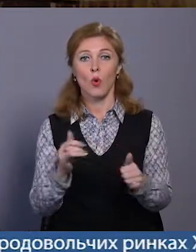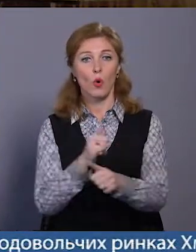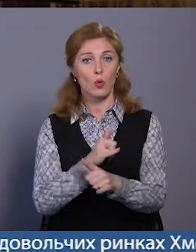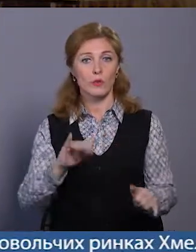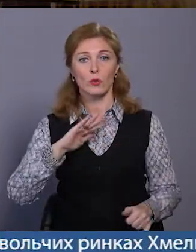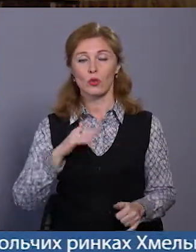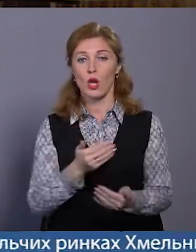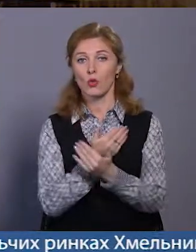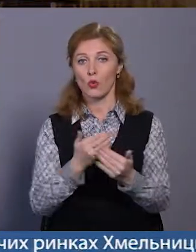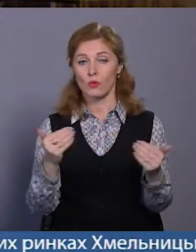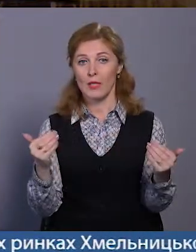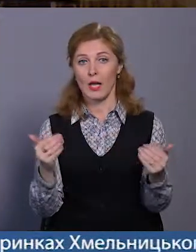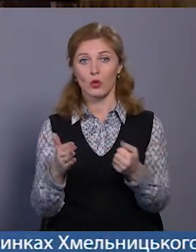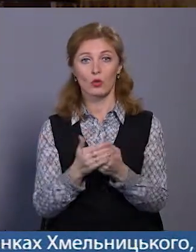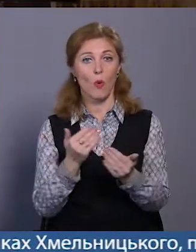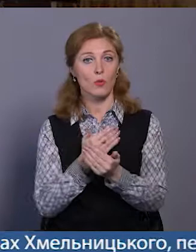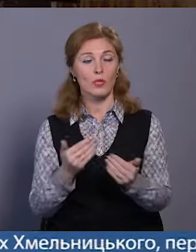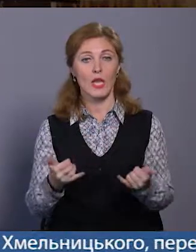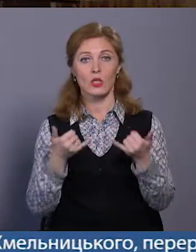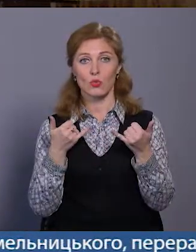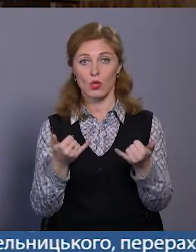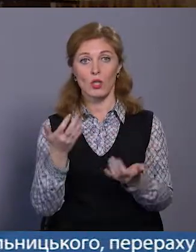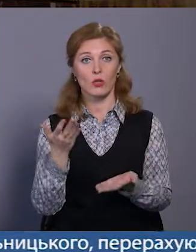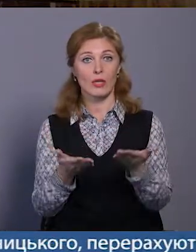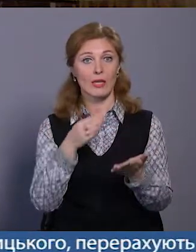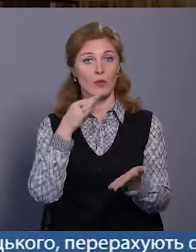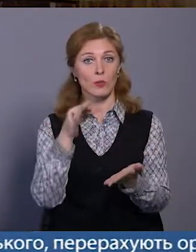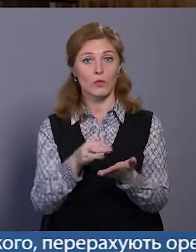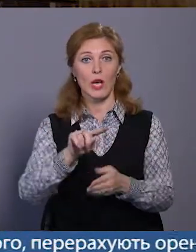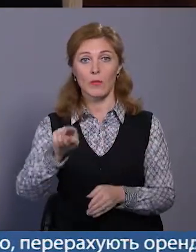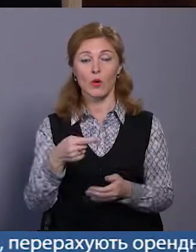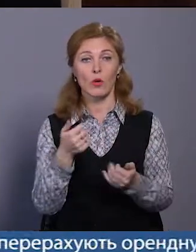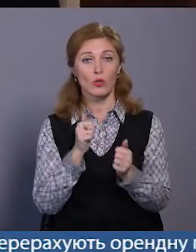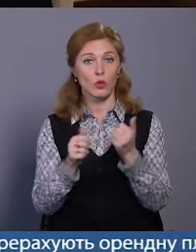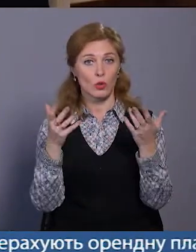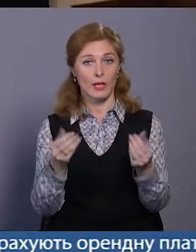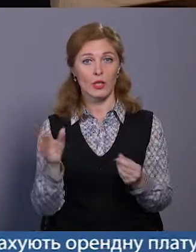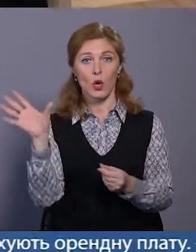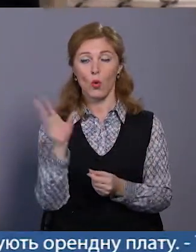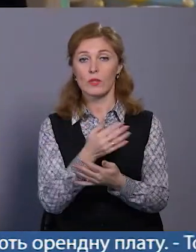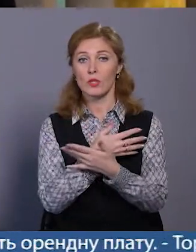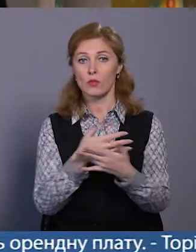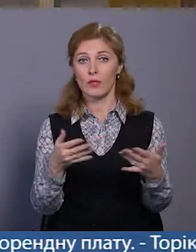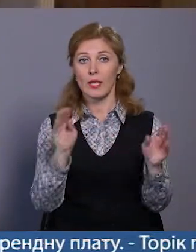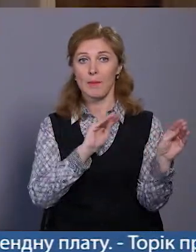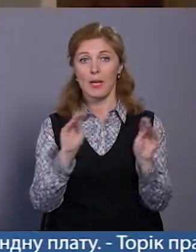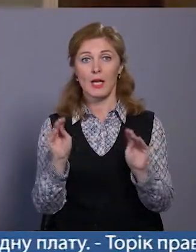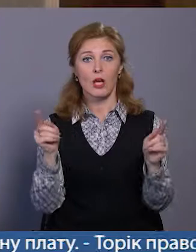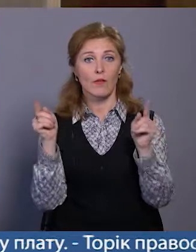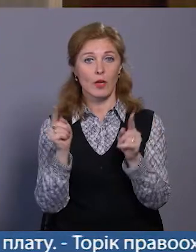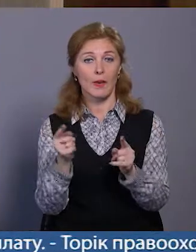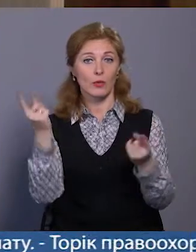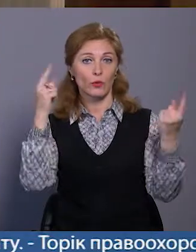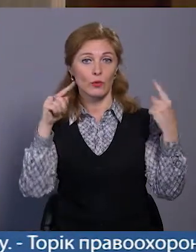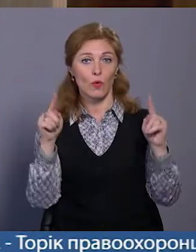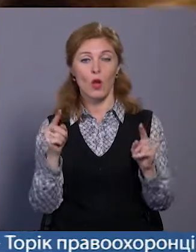нашого музею, до музею сучасного, який відповідає вимогам сьогодення. Усі сувеніри прикрашають фрагменти творів із музейної